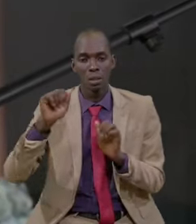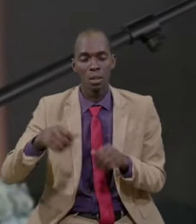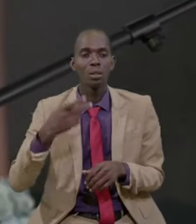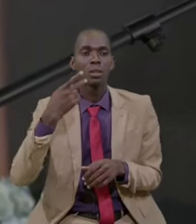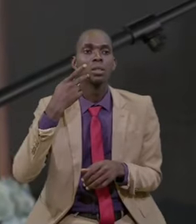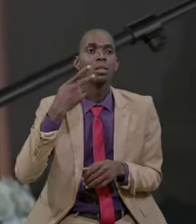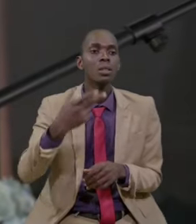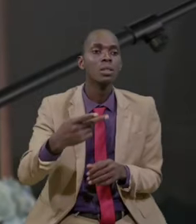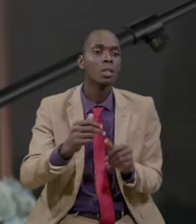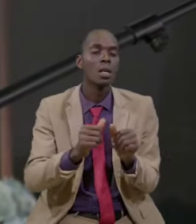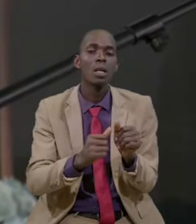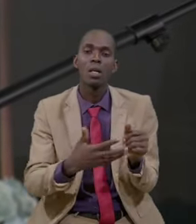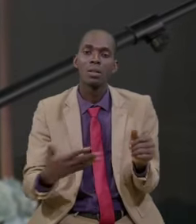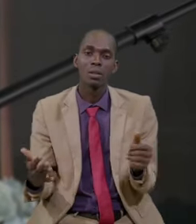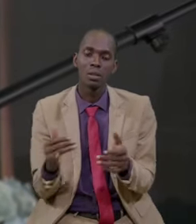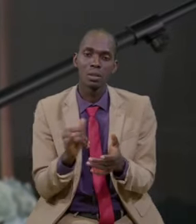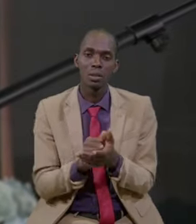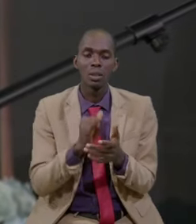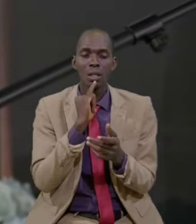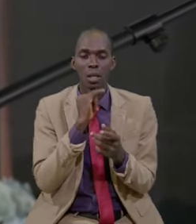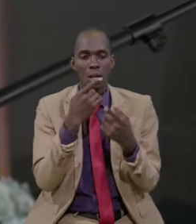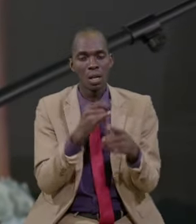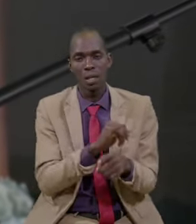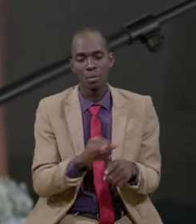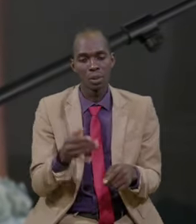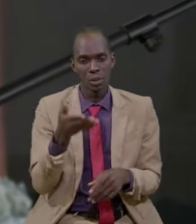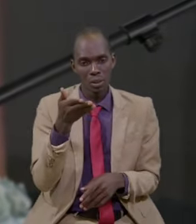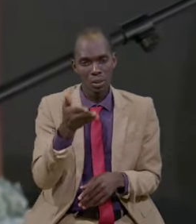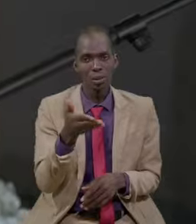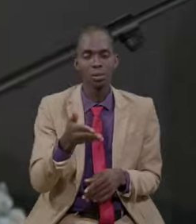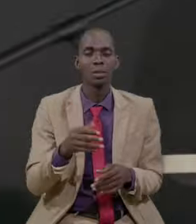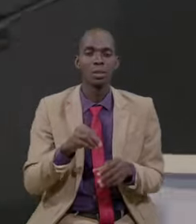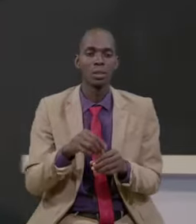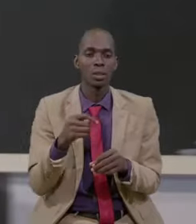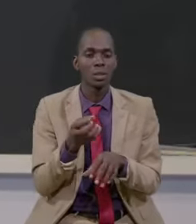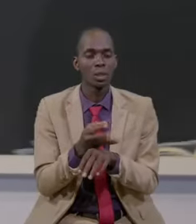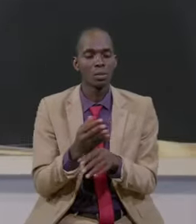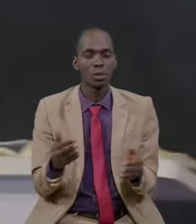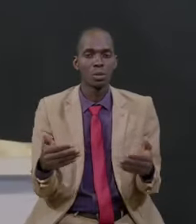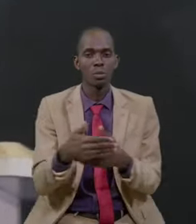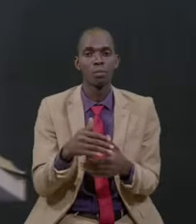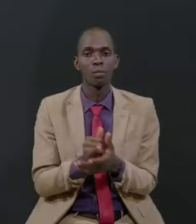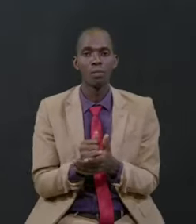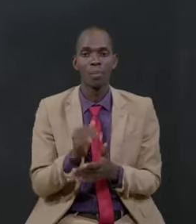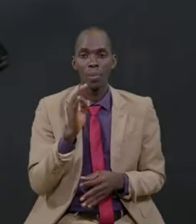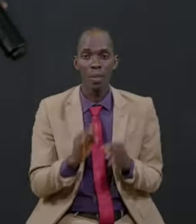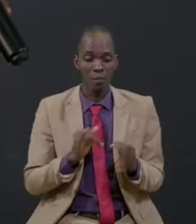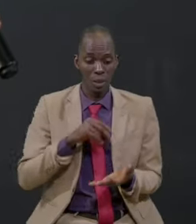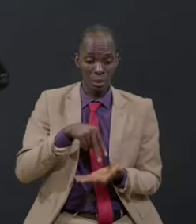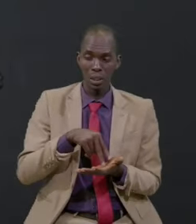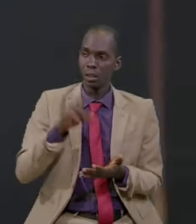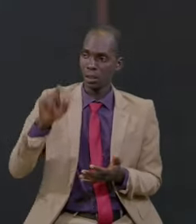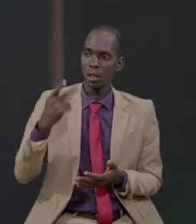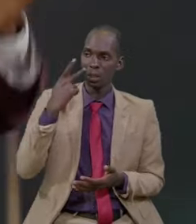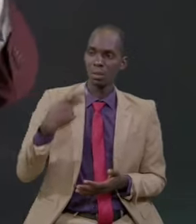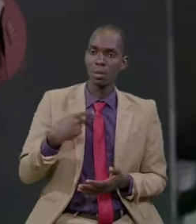tout ce qui se passe à l'intérieur, dans la salle de conseil. Si je me lève, il peut me voir. Si je fais